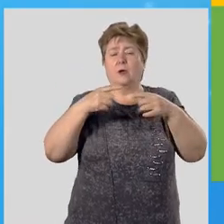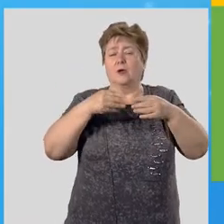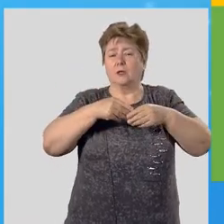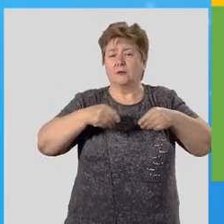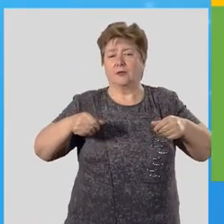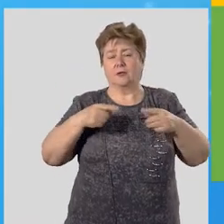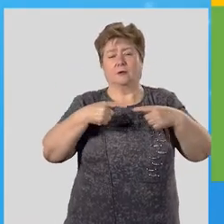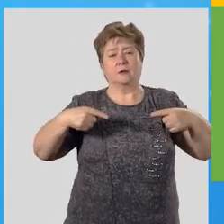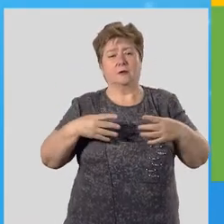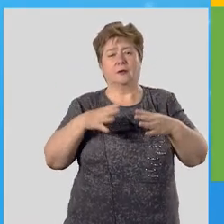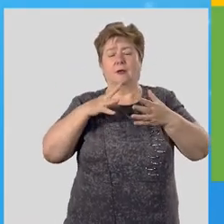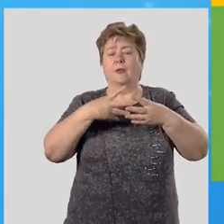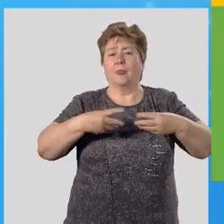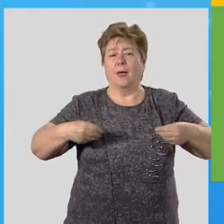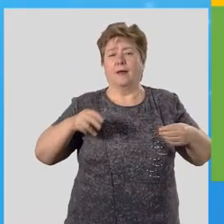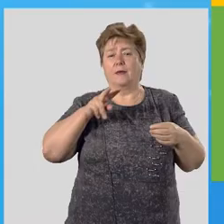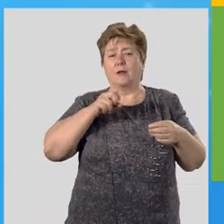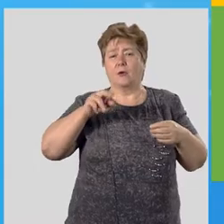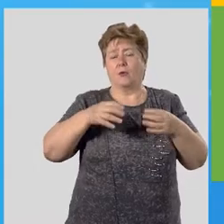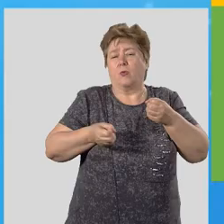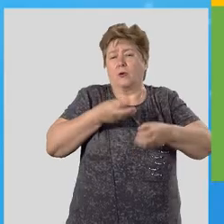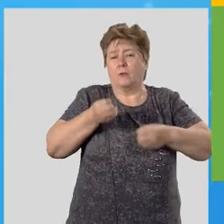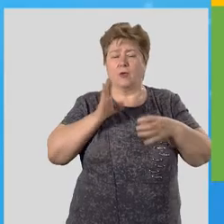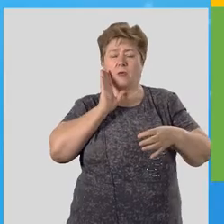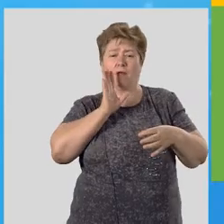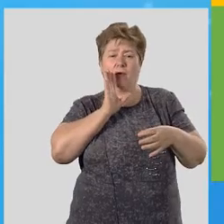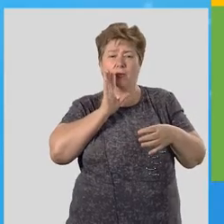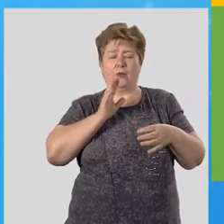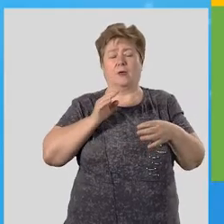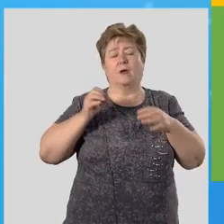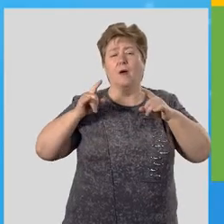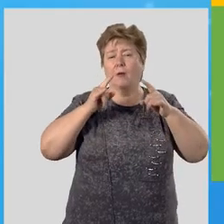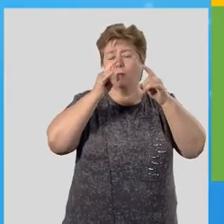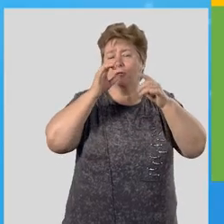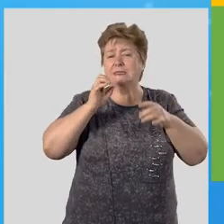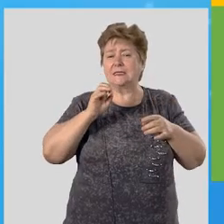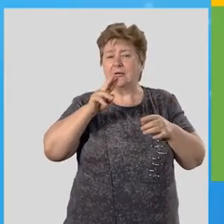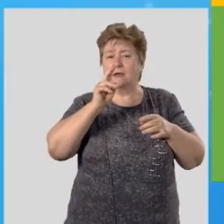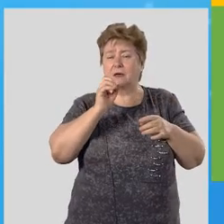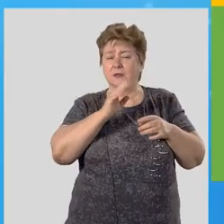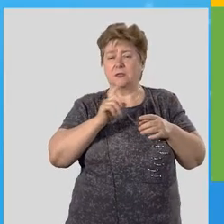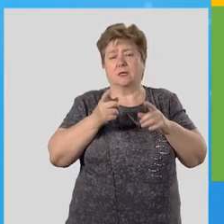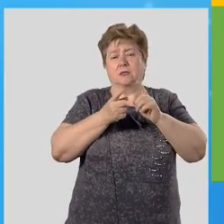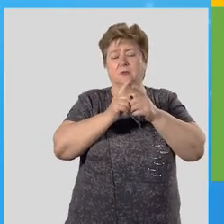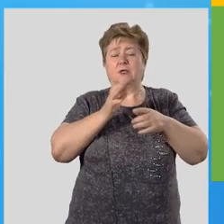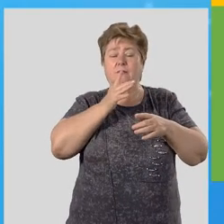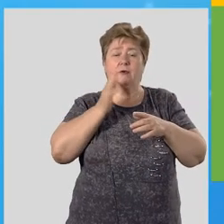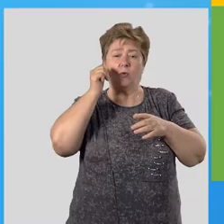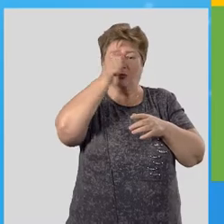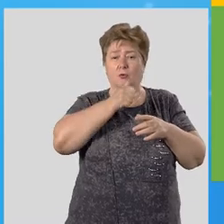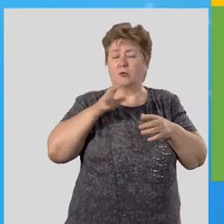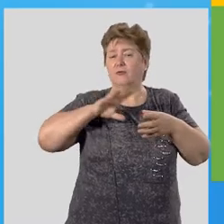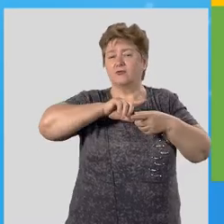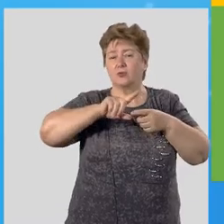вещества, таяние льда, кипение воды, полет стрекозы, смена времен года